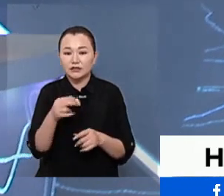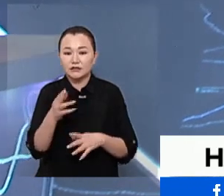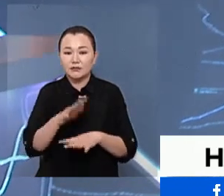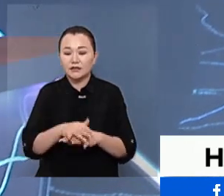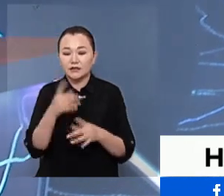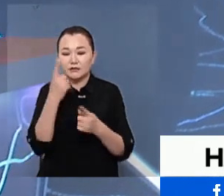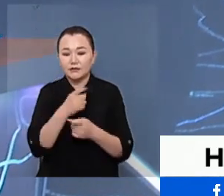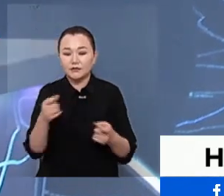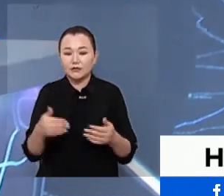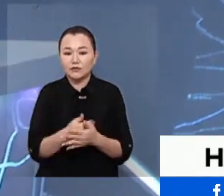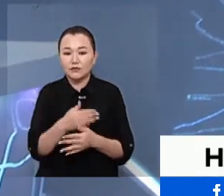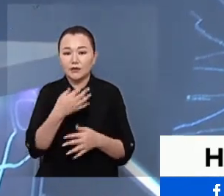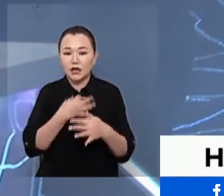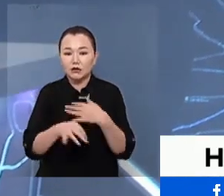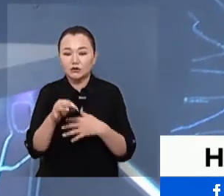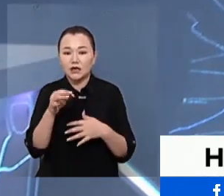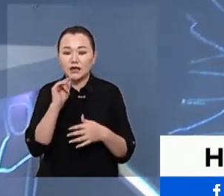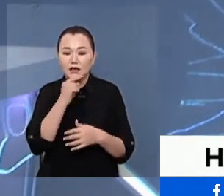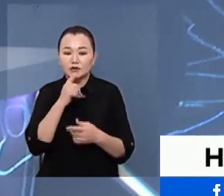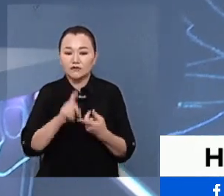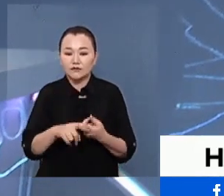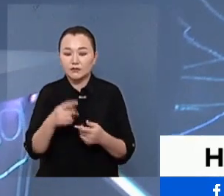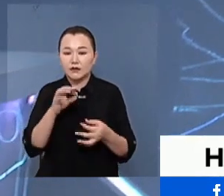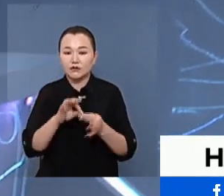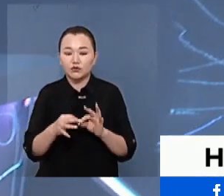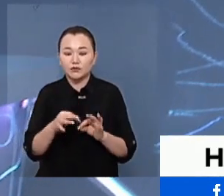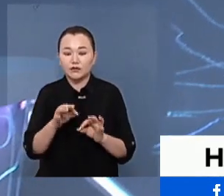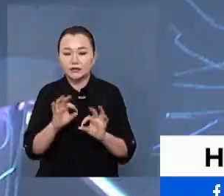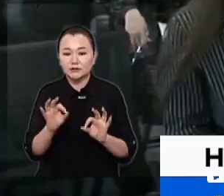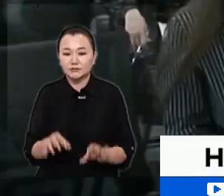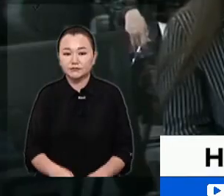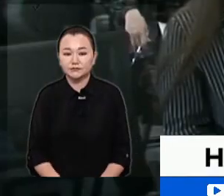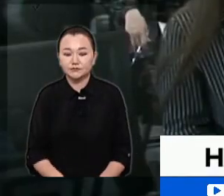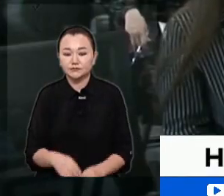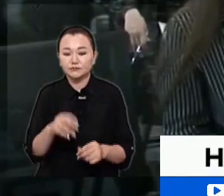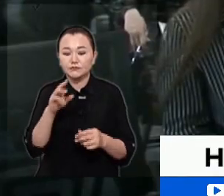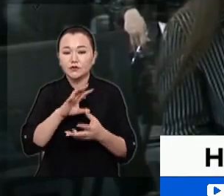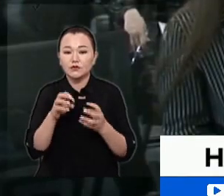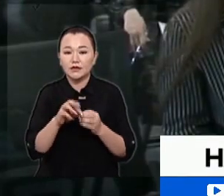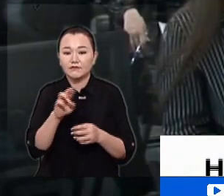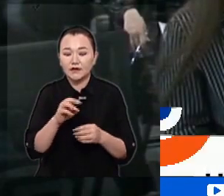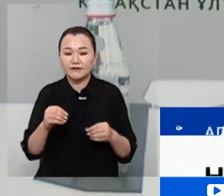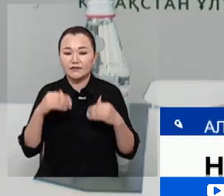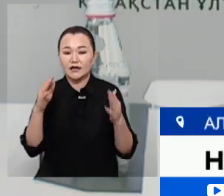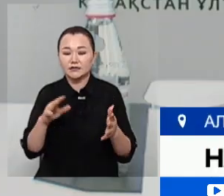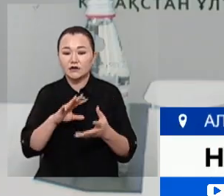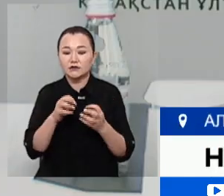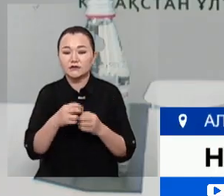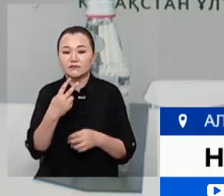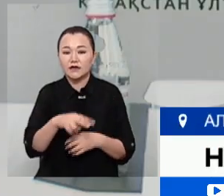нацбанке озвучили обновленные прогнозы по росту экономики подробнее уже мал габдуллиной по итогам января инфляция составила